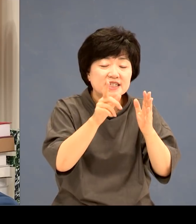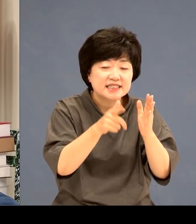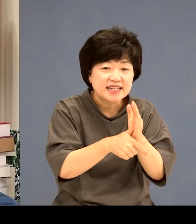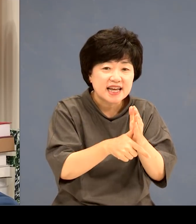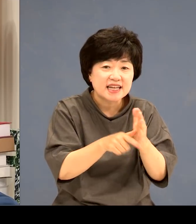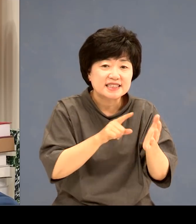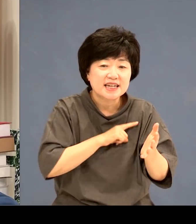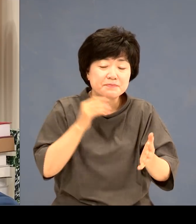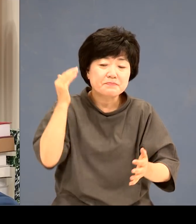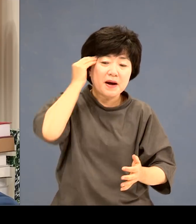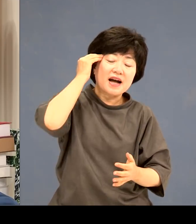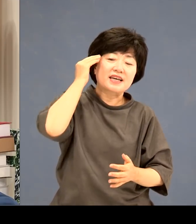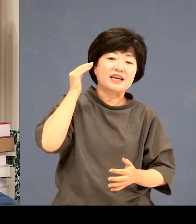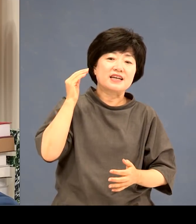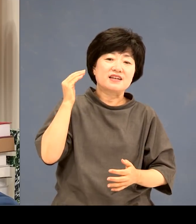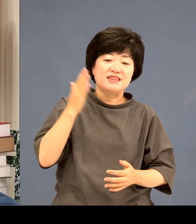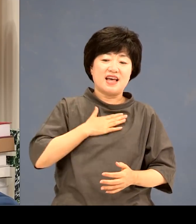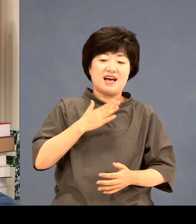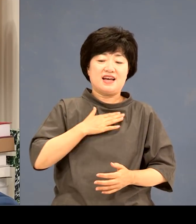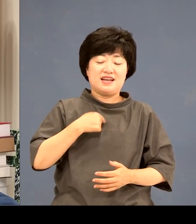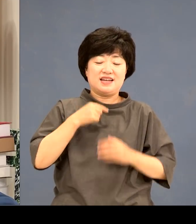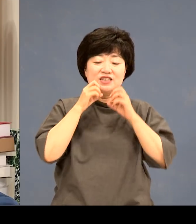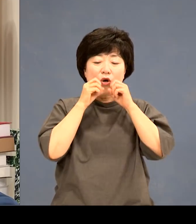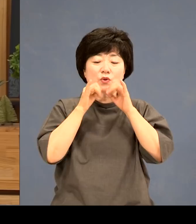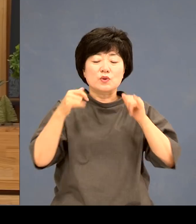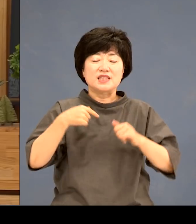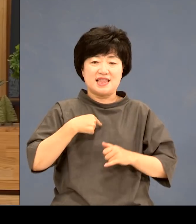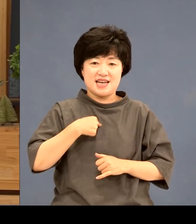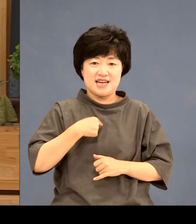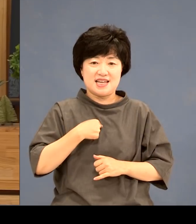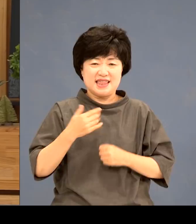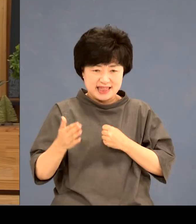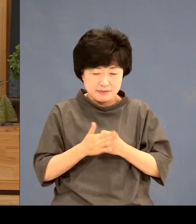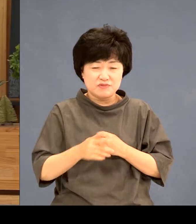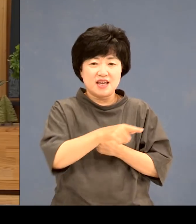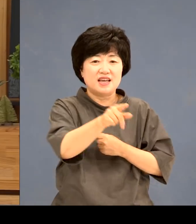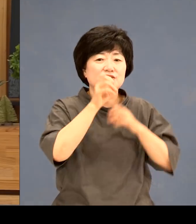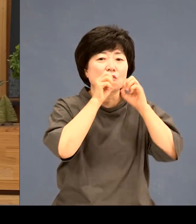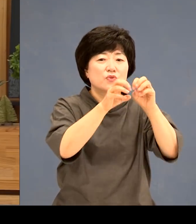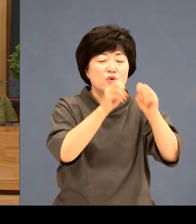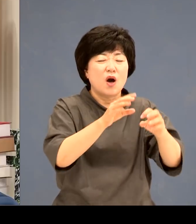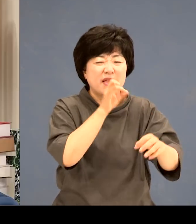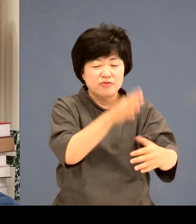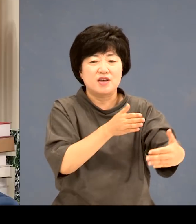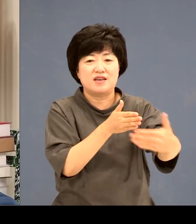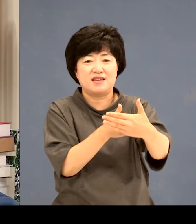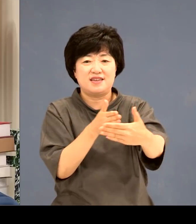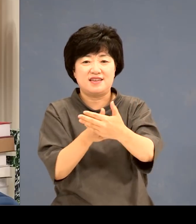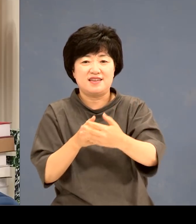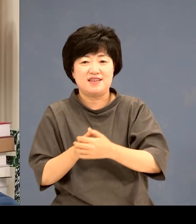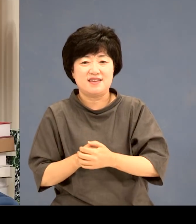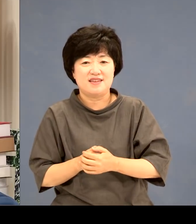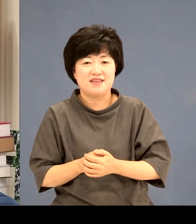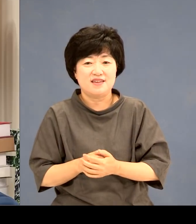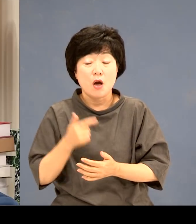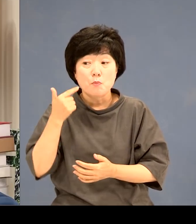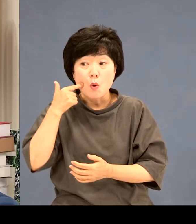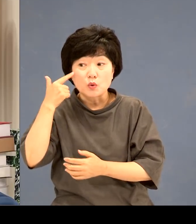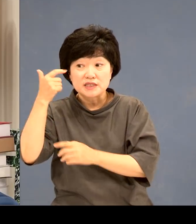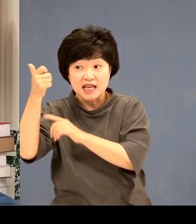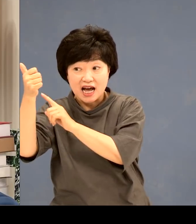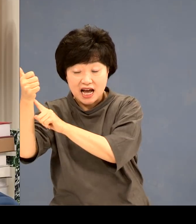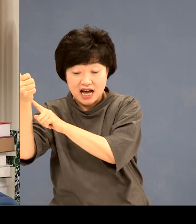장애물은 선교를 하러 나간 선교사 자신이다. 목회를 함에 있어서 가장 큰 장애물이 뭔 줄